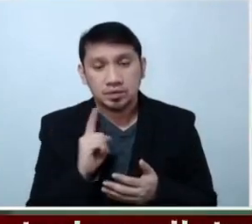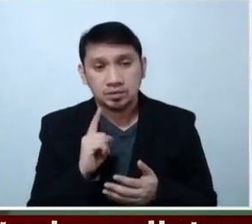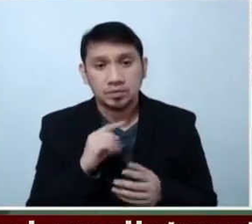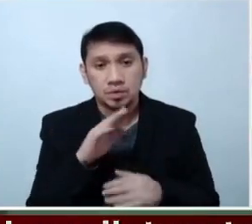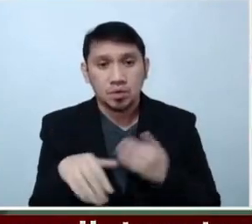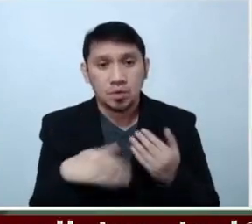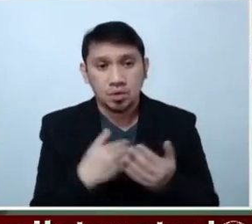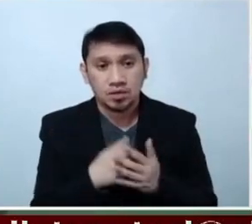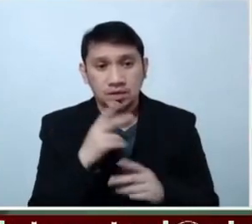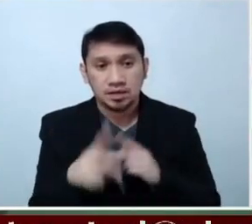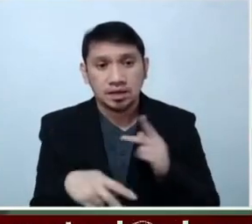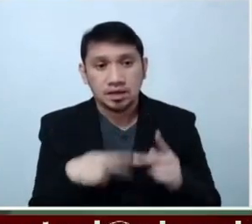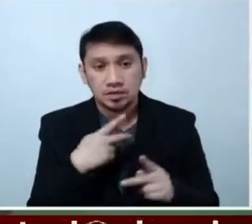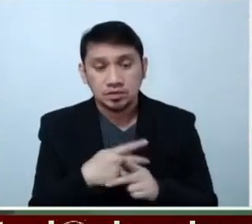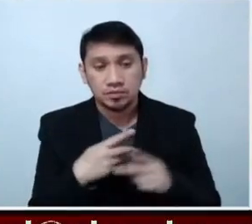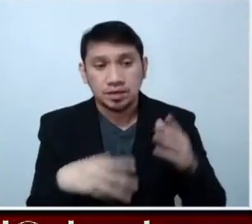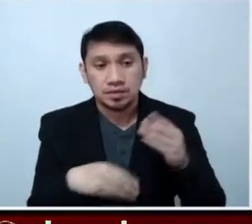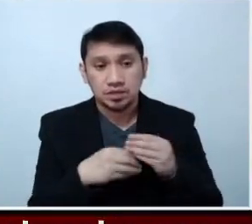of extensions.